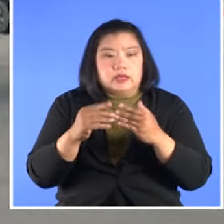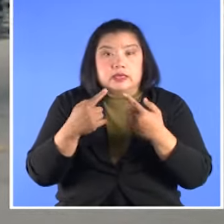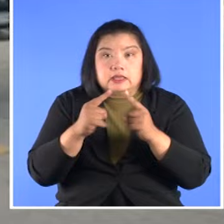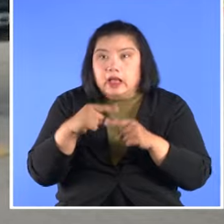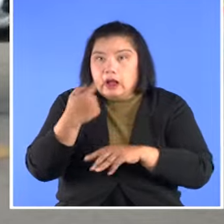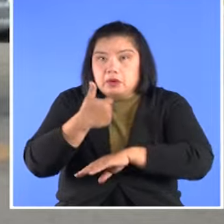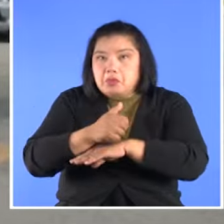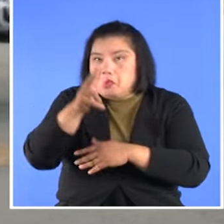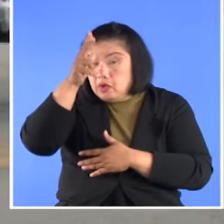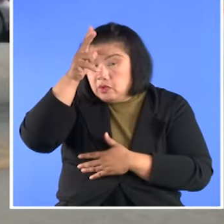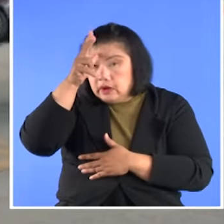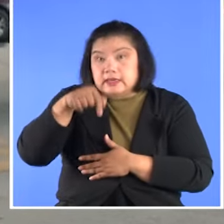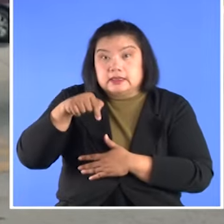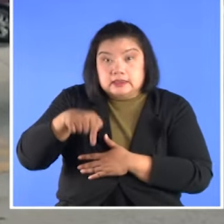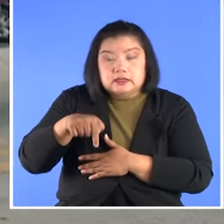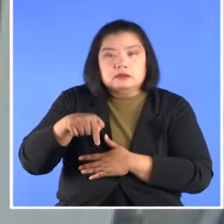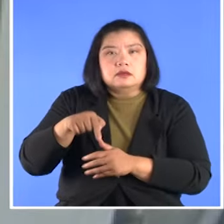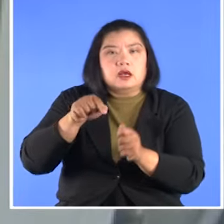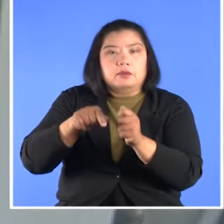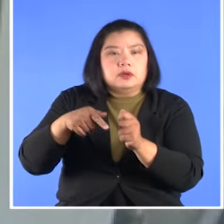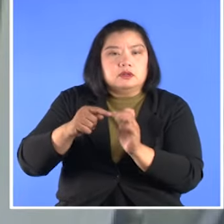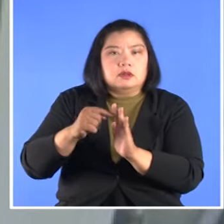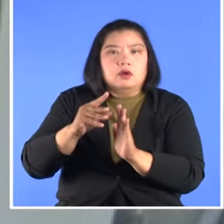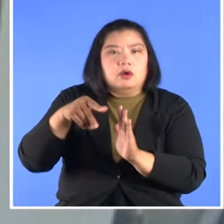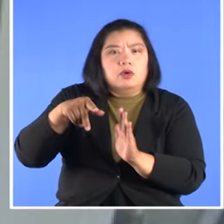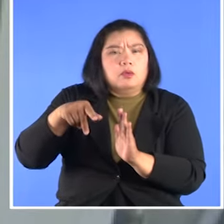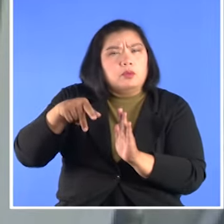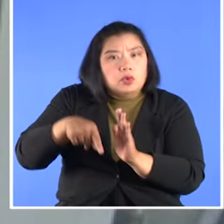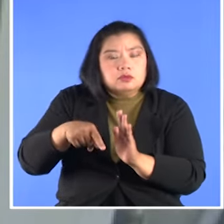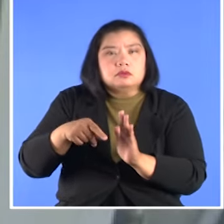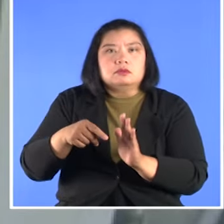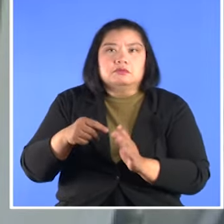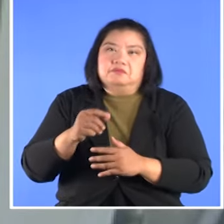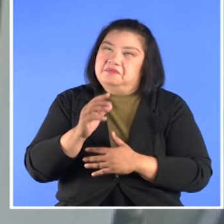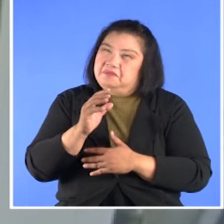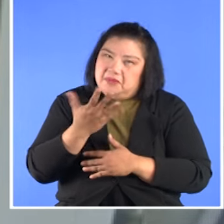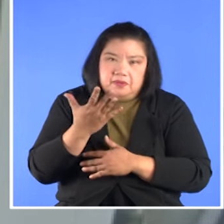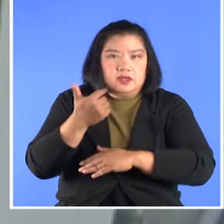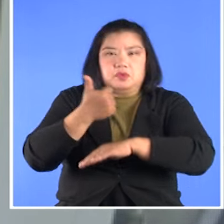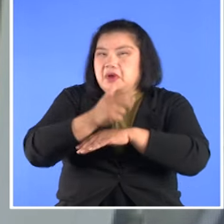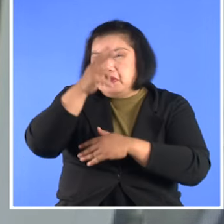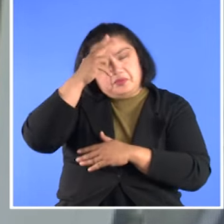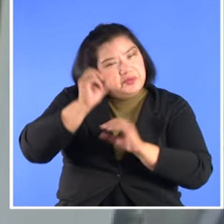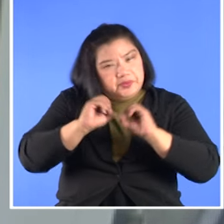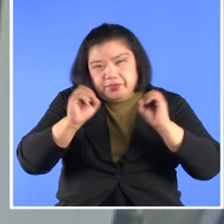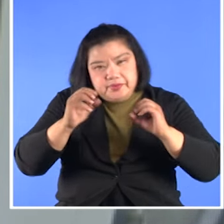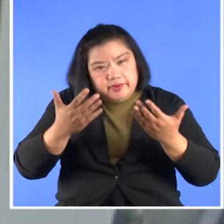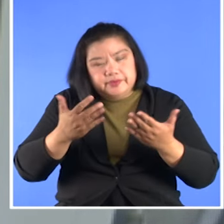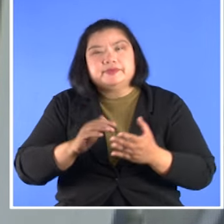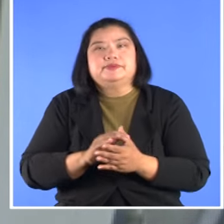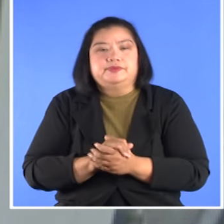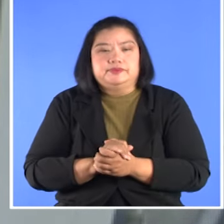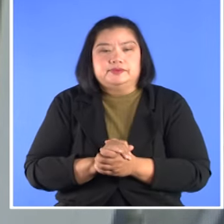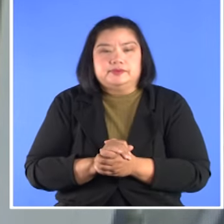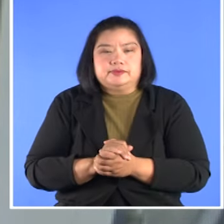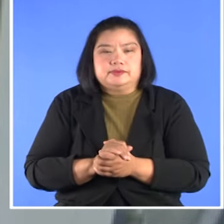อิทธิพลในพื้นที่มาบตาพุทธตำรวจยืนยันว่าไม่มีแน่นอนเอออ้าตำรวจยืนยันว่าไม่มีนะค่าอืดีมี